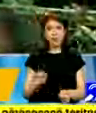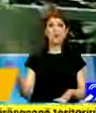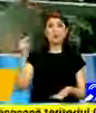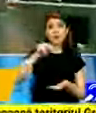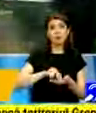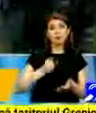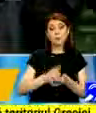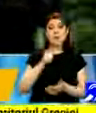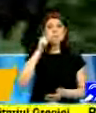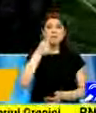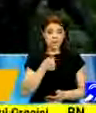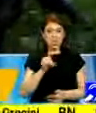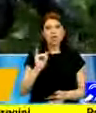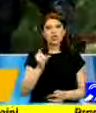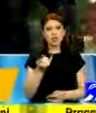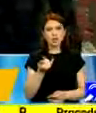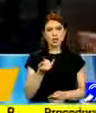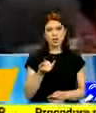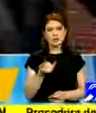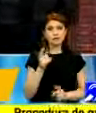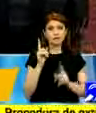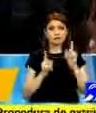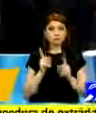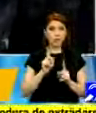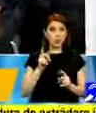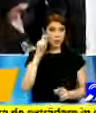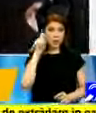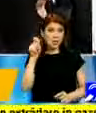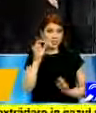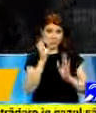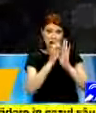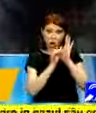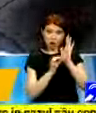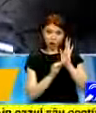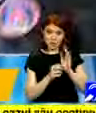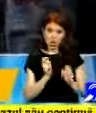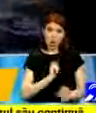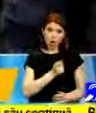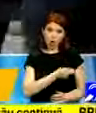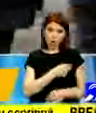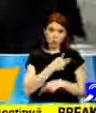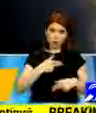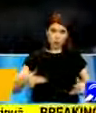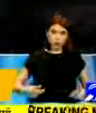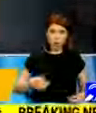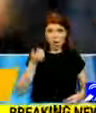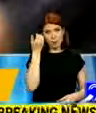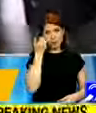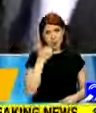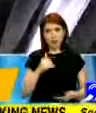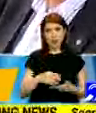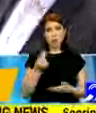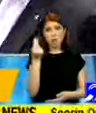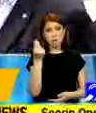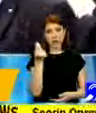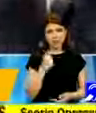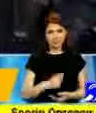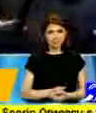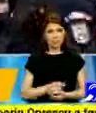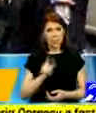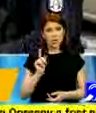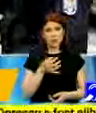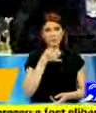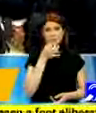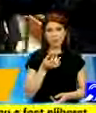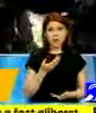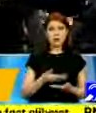până mâine Sorin Oprescu, și în cazul în care nu va respecta condițiile controlului judiciar, va pierde această sumă de bani. Trebuie spus